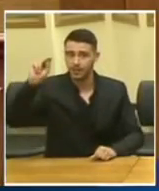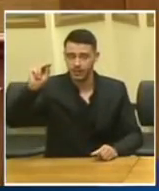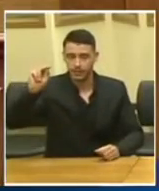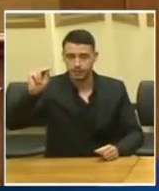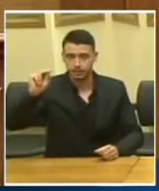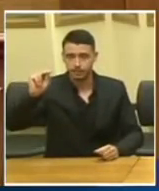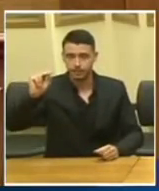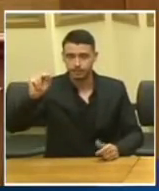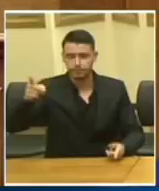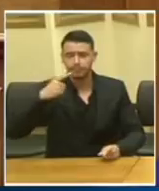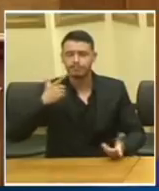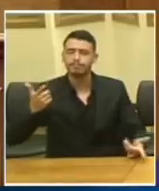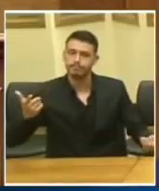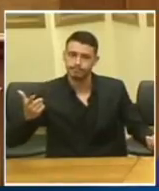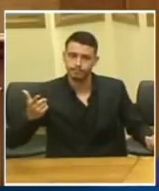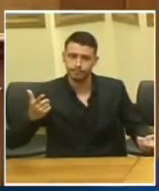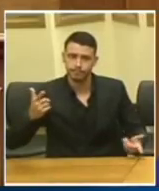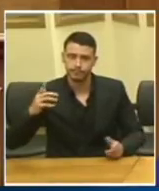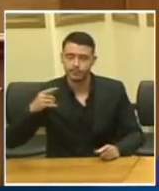αναφέρανε ότι είναι το άγαλμα του έφηπου πολεμιστή.